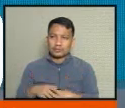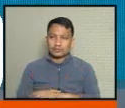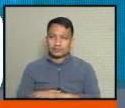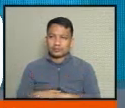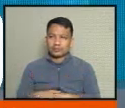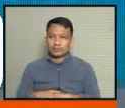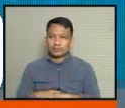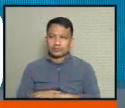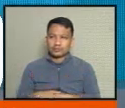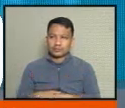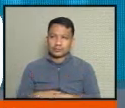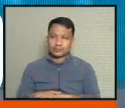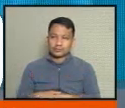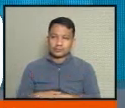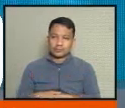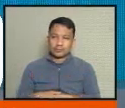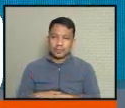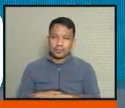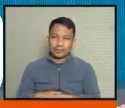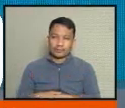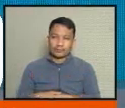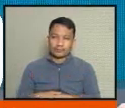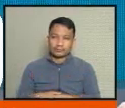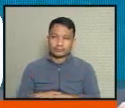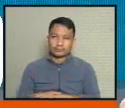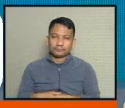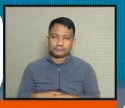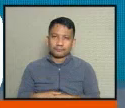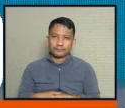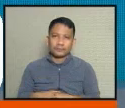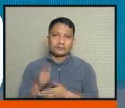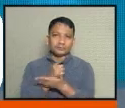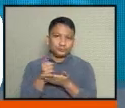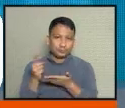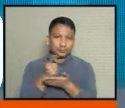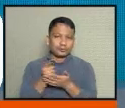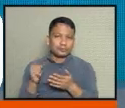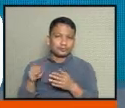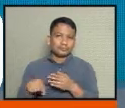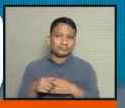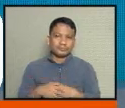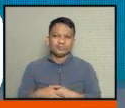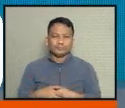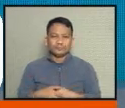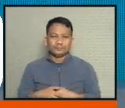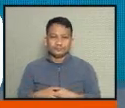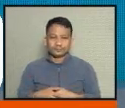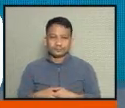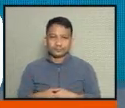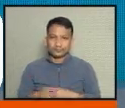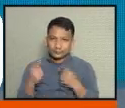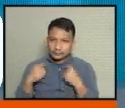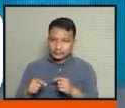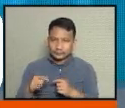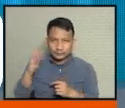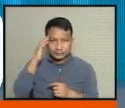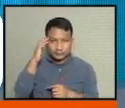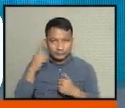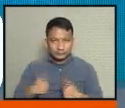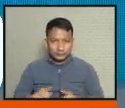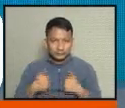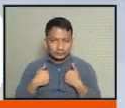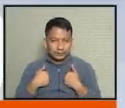nung Francisco na yan eh. Oh, sampahan natin. Lingguhan mag-uuwi yan eh. Kaya nga sir, chechempoy natin. Alamin mo yung mga address